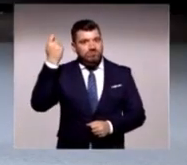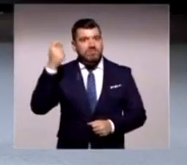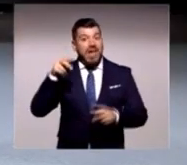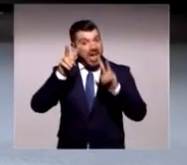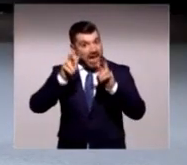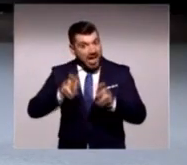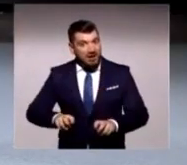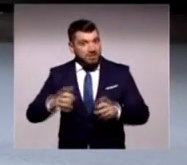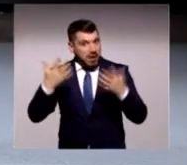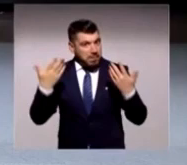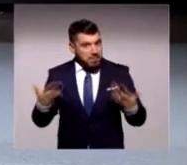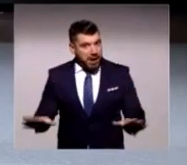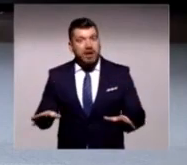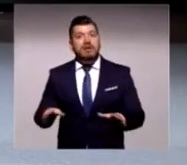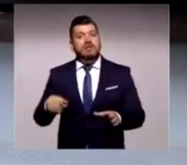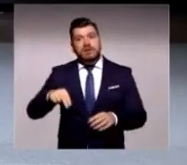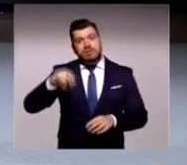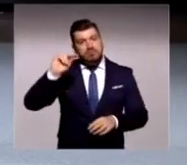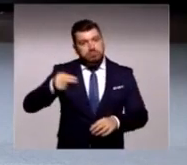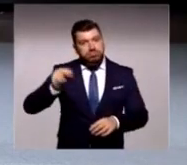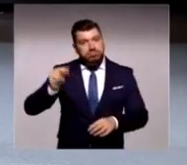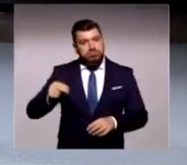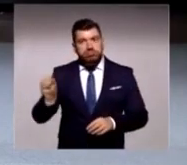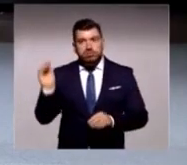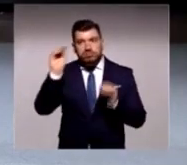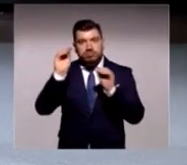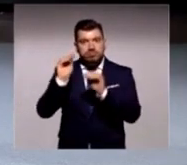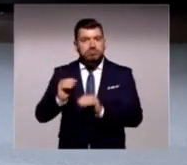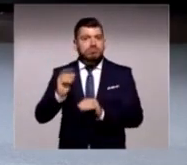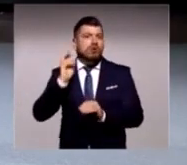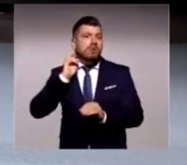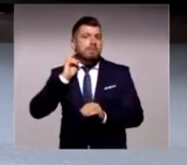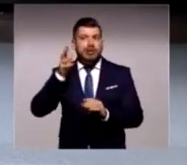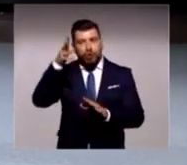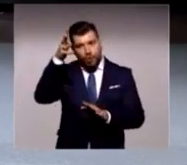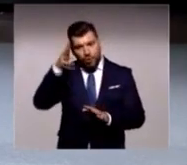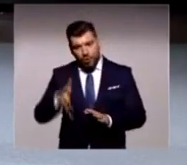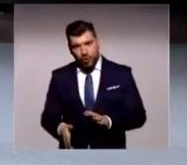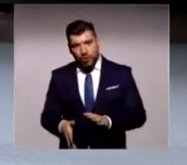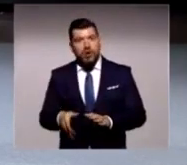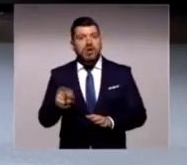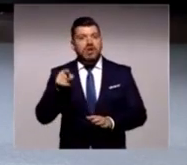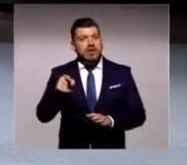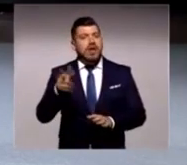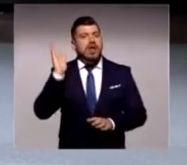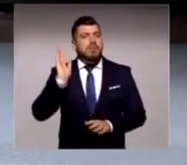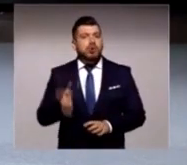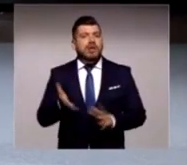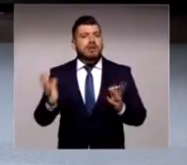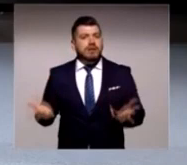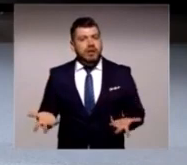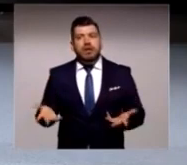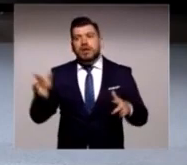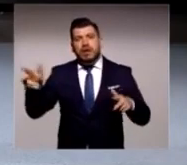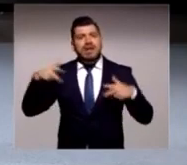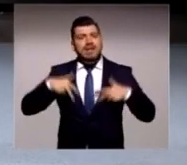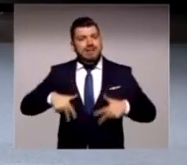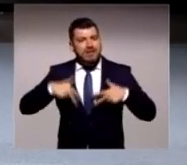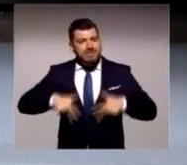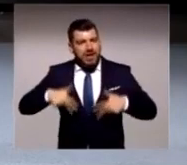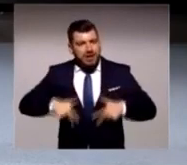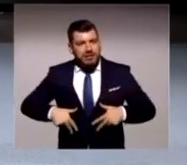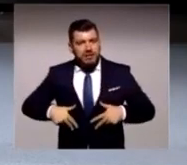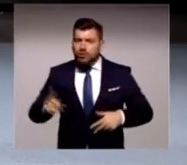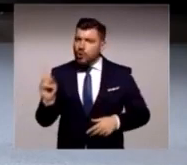μπορούν να καταγράφονται και να γίνονται αντικείμενο της κυβερνητικής πολιτικής και πάνω σε αυτές να μπορεί η εκάστοτε κυβέρνηση, όχι μόνο φυσικά η